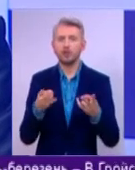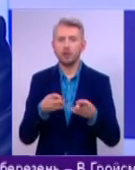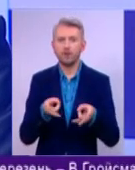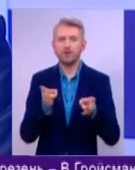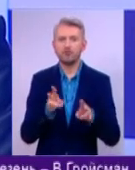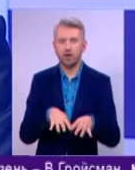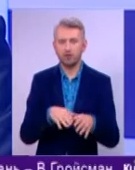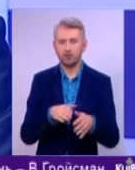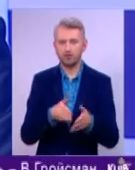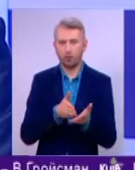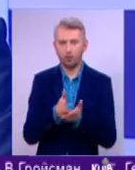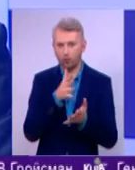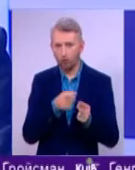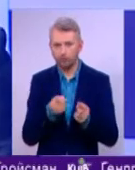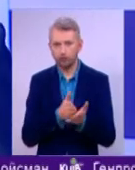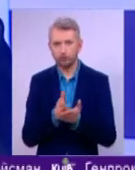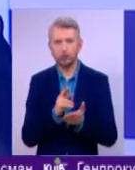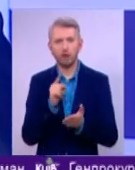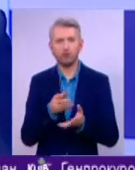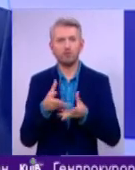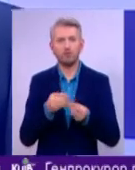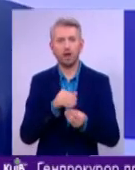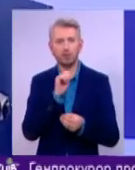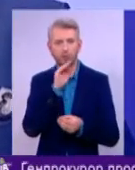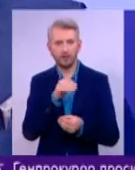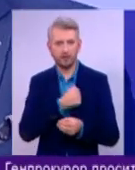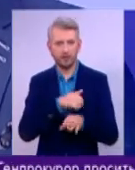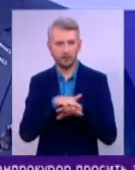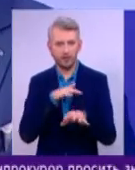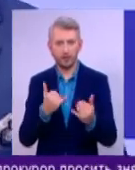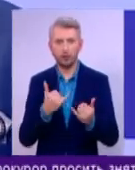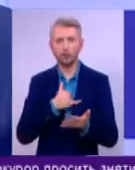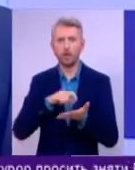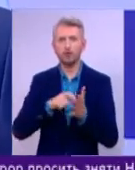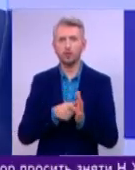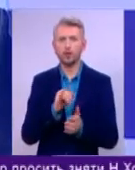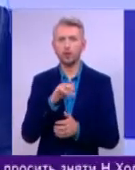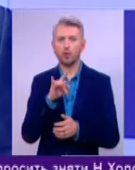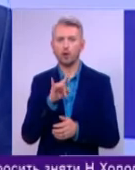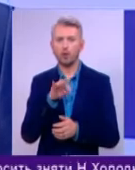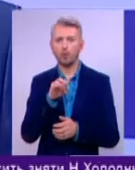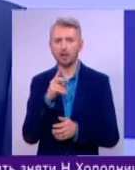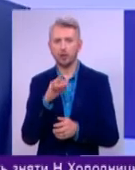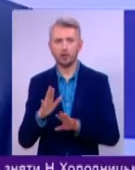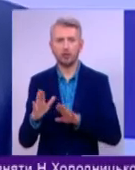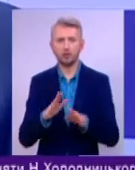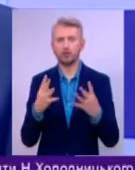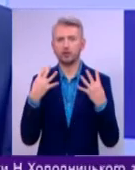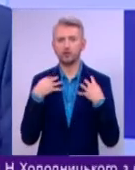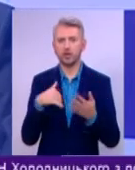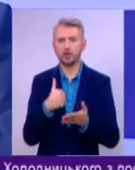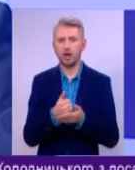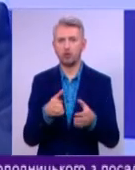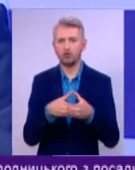строкову службу і як вона впливає на професійність війська. Сьогодні у нас у студії Ігор Романенко, заступник начальника Генерального штабу Збройних сил